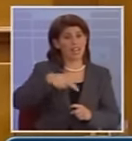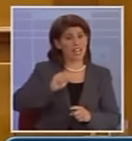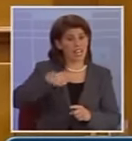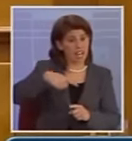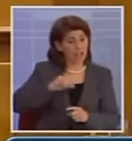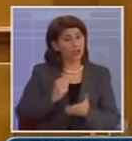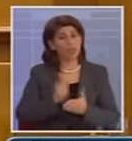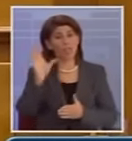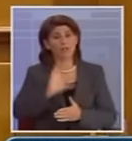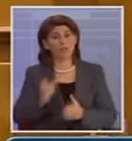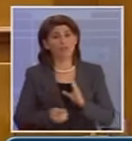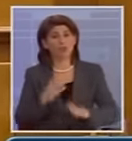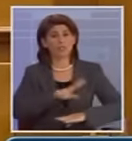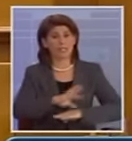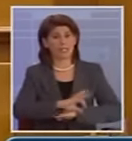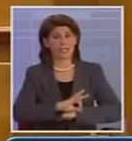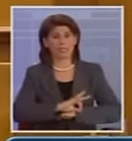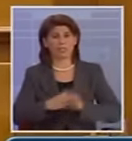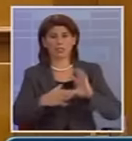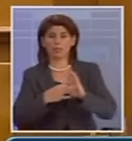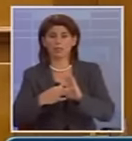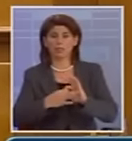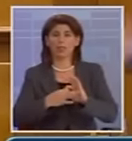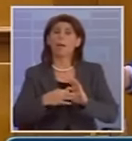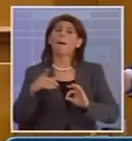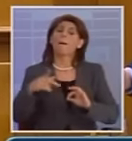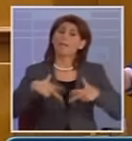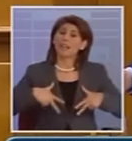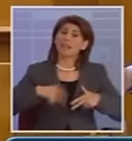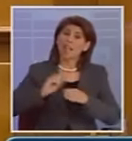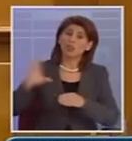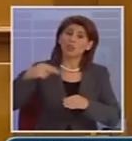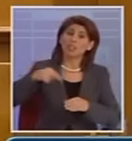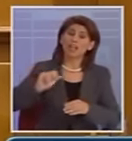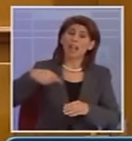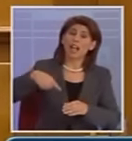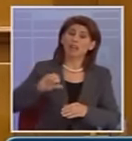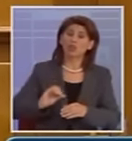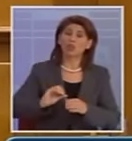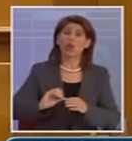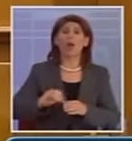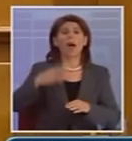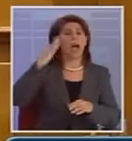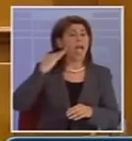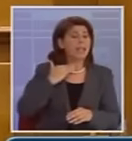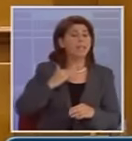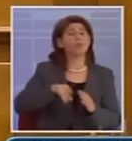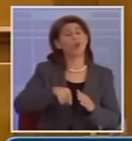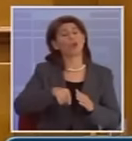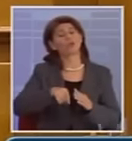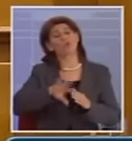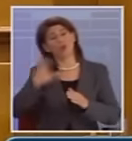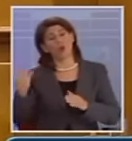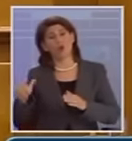Ενώ δημιουργήσαμε νέες στρατηγικές συμμαχίες με χώρες εκτός ΝΑΤΟ και εκτός Ευρώπης. Από την Αίγυπτο στο Ισραήλ και από την Κίνα ως το